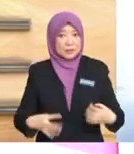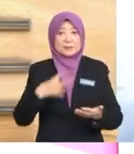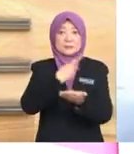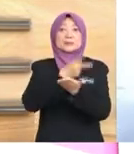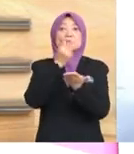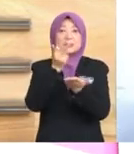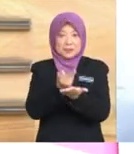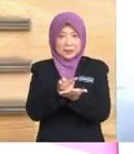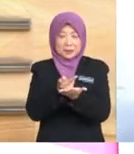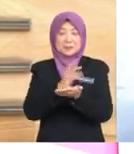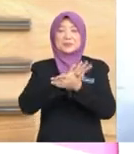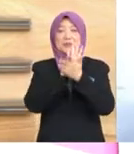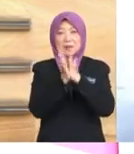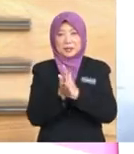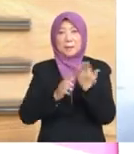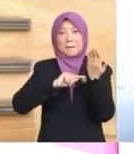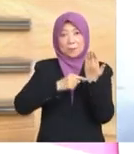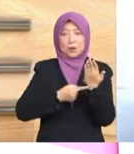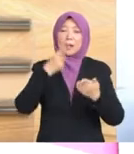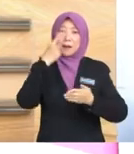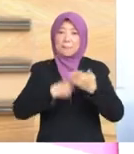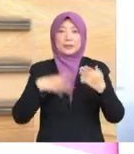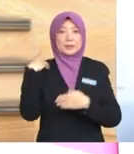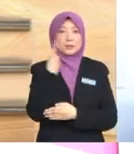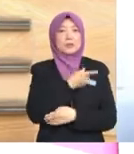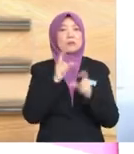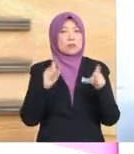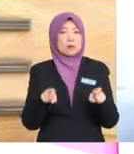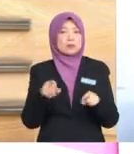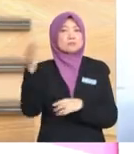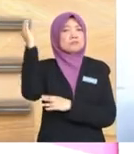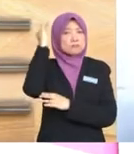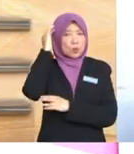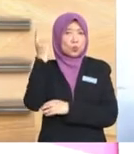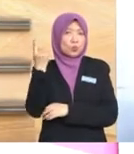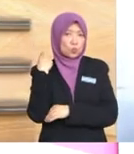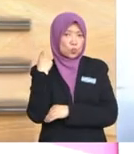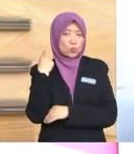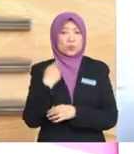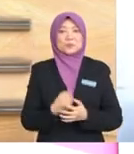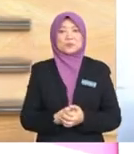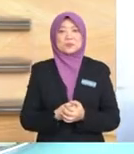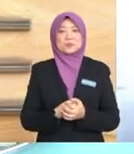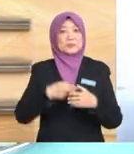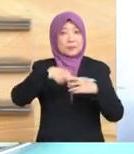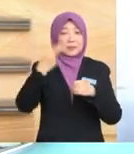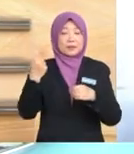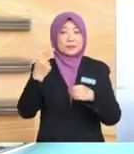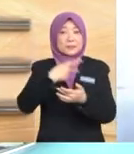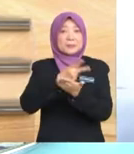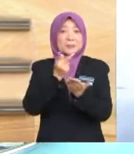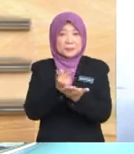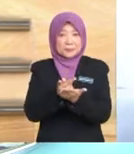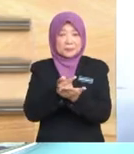Jadi, sebagai permulaan, apa yang perlu kita fahamkan kepada murid-murid berkenaan dengan hiasan kek ini? Okey, jadi kita akan tengok